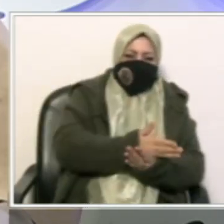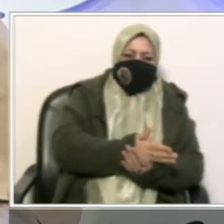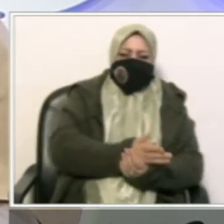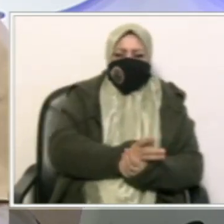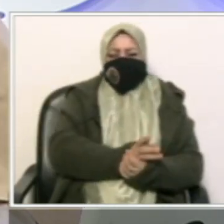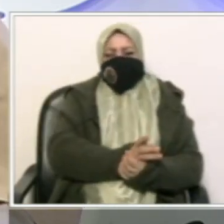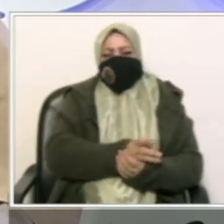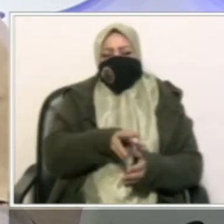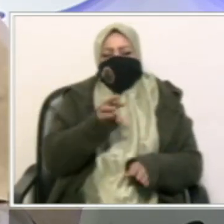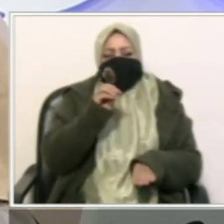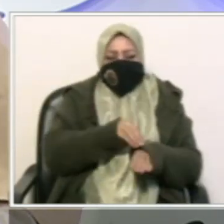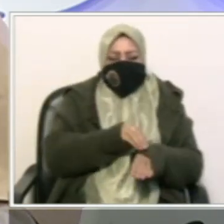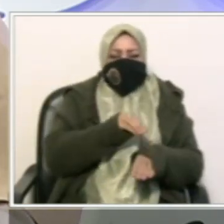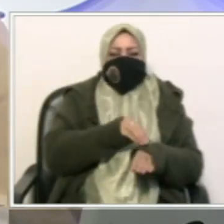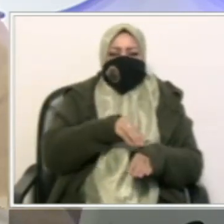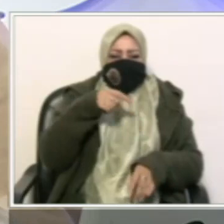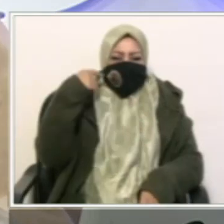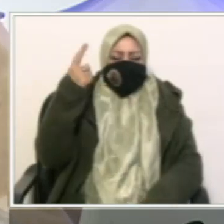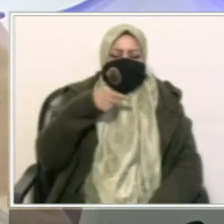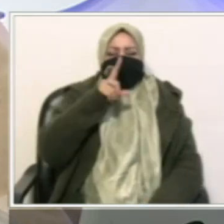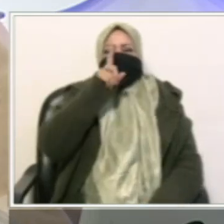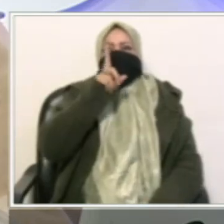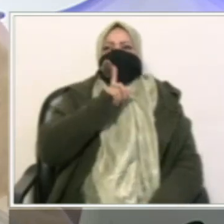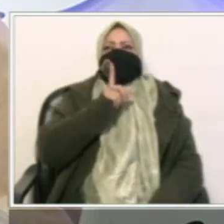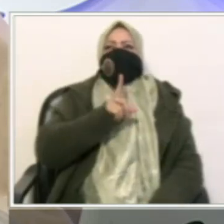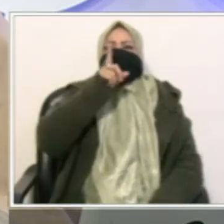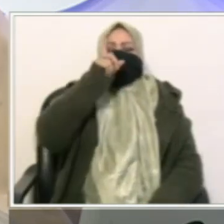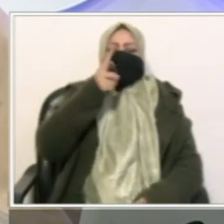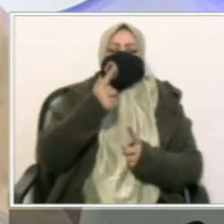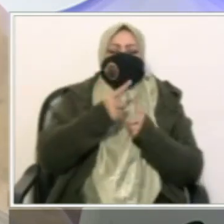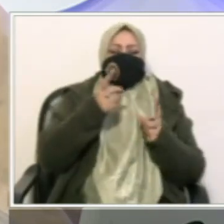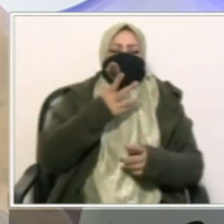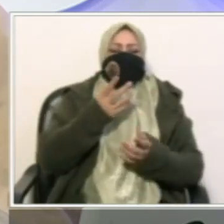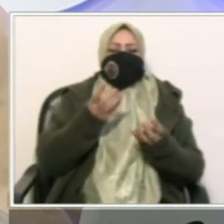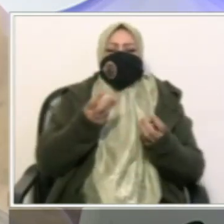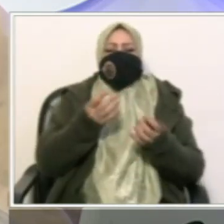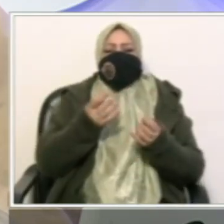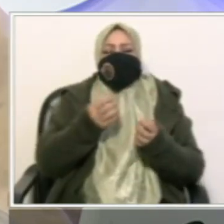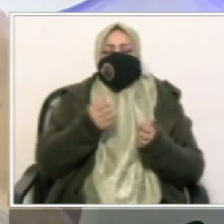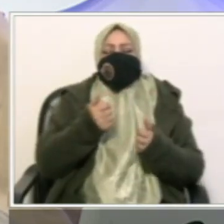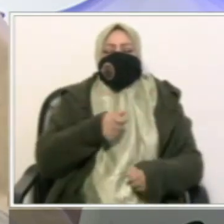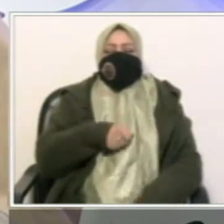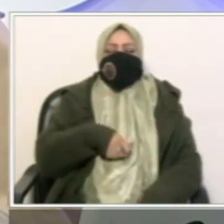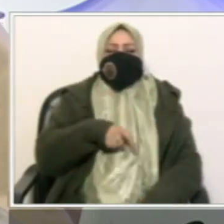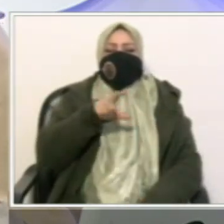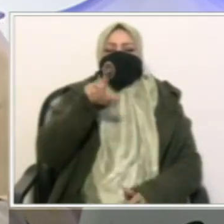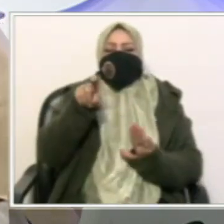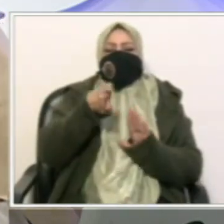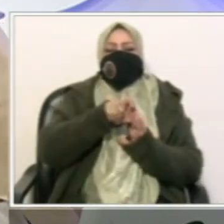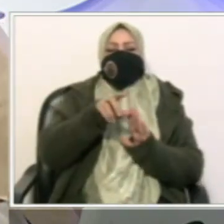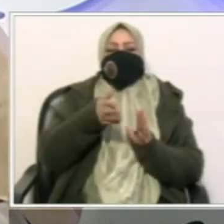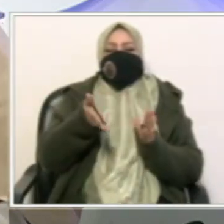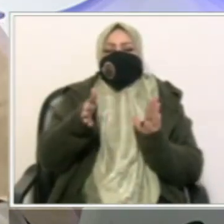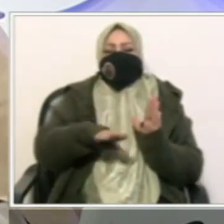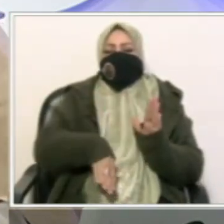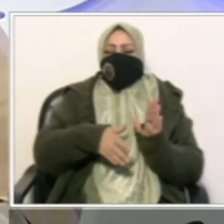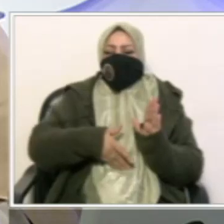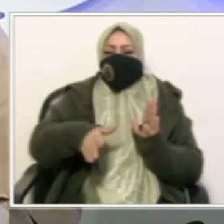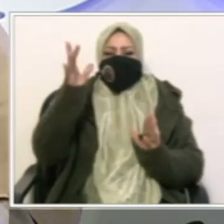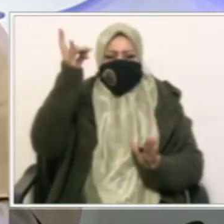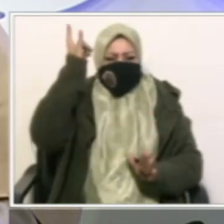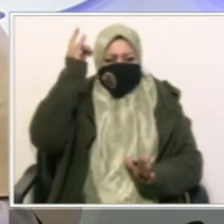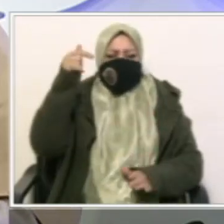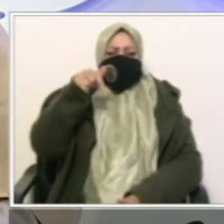الله واستغفر الله أو قرأ آية الكرسي يفر من المسجد ومن البيت وله ضراط،